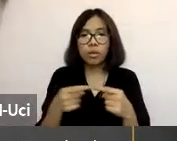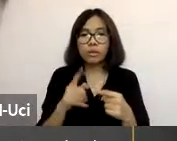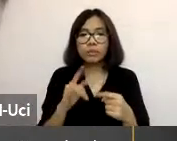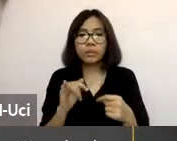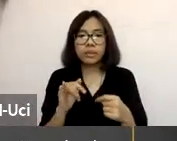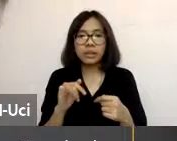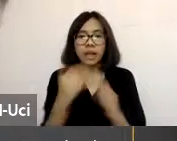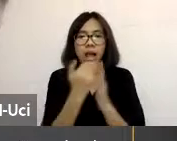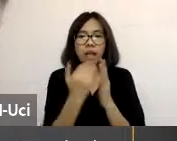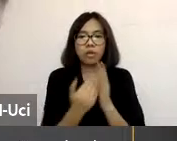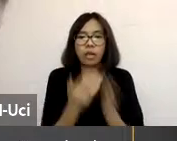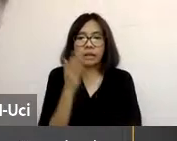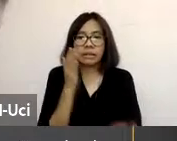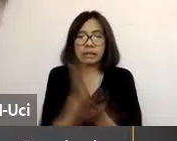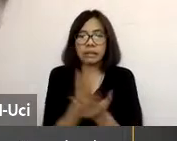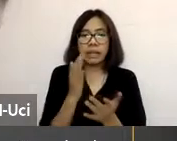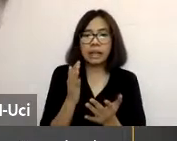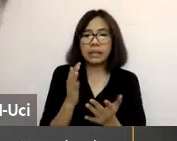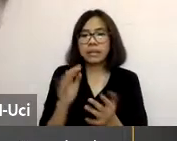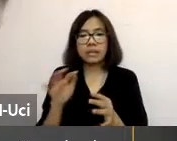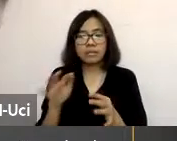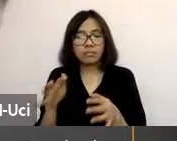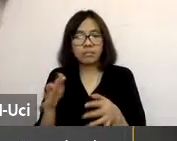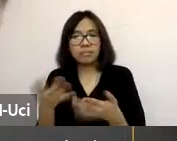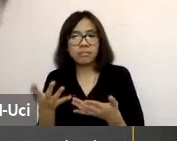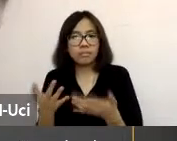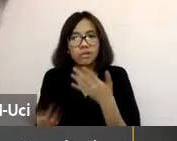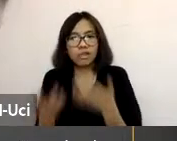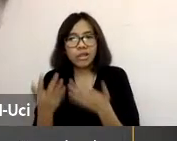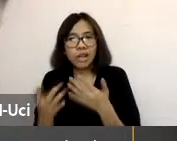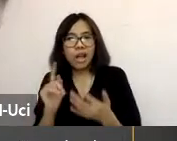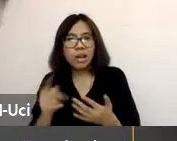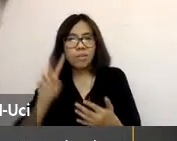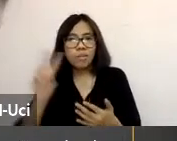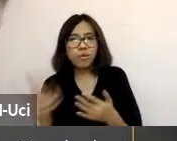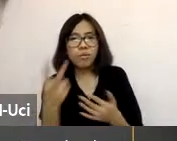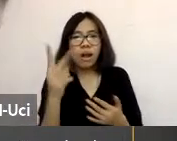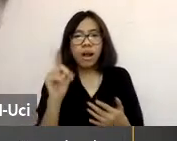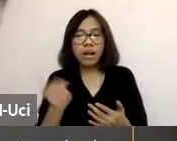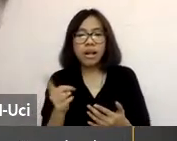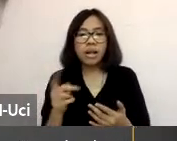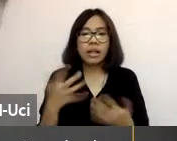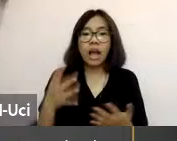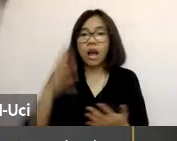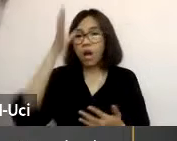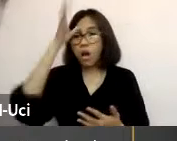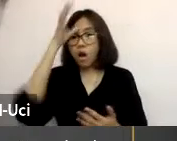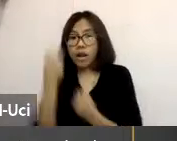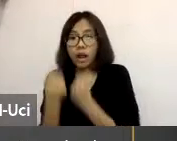perjanjiannya tetap manusia yang ada itu juga bagaimana caranya nanti apa namanya pelaku usaha juga kemudian